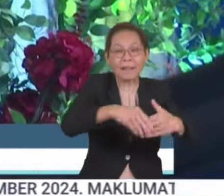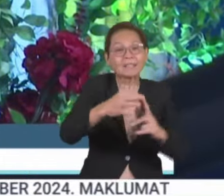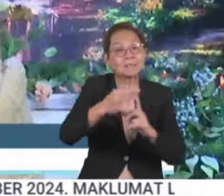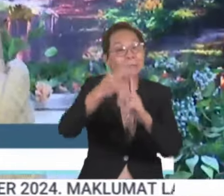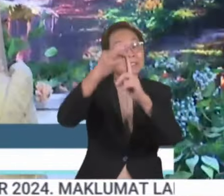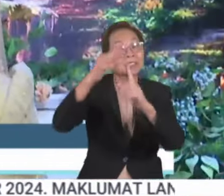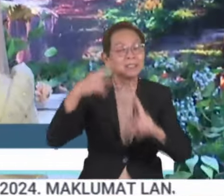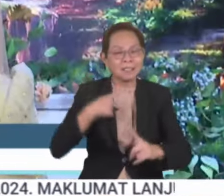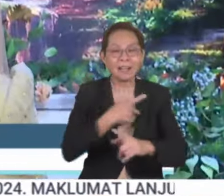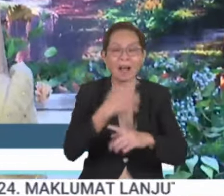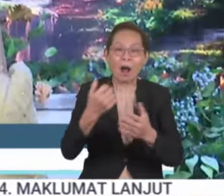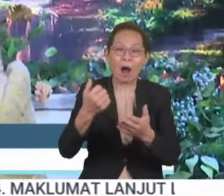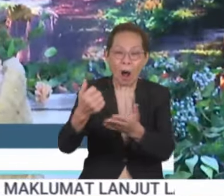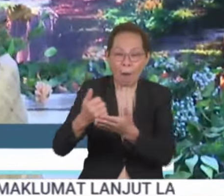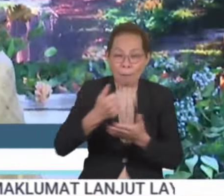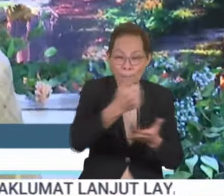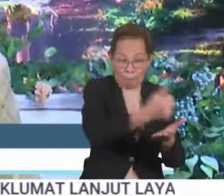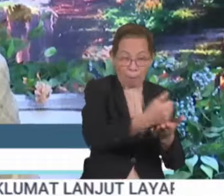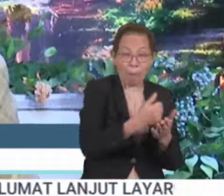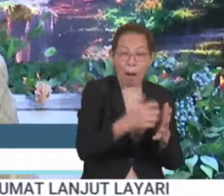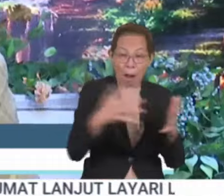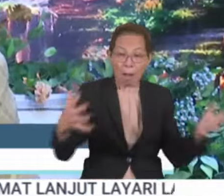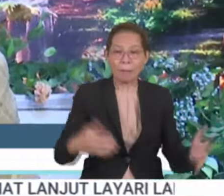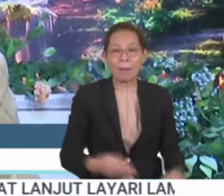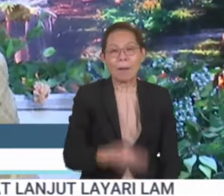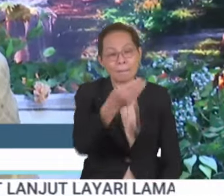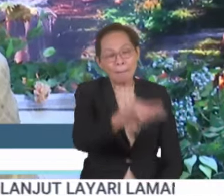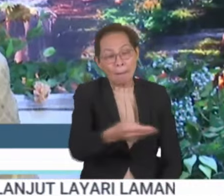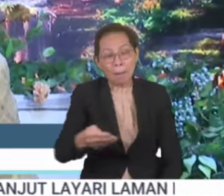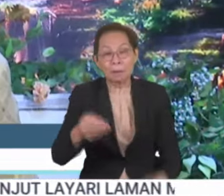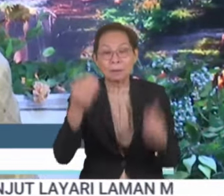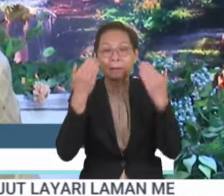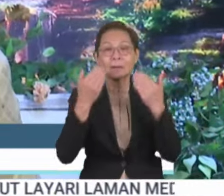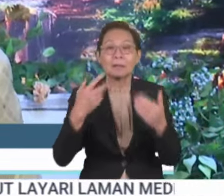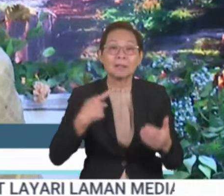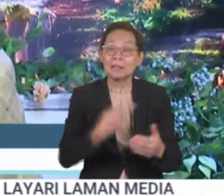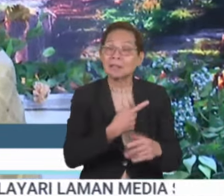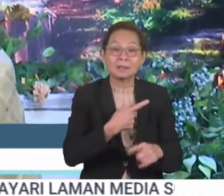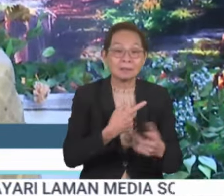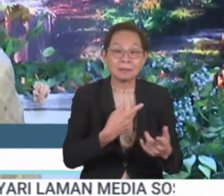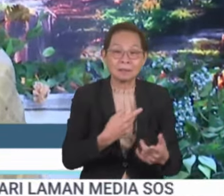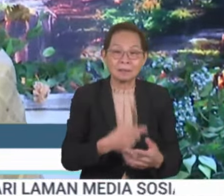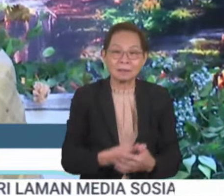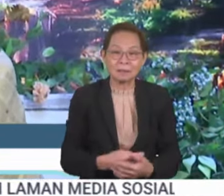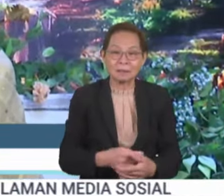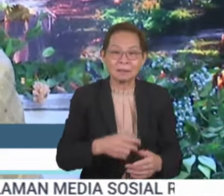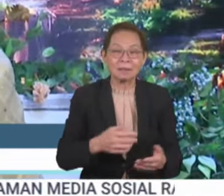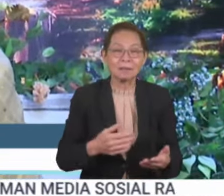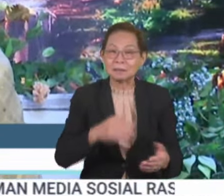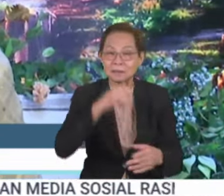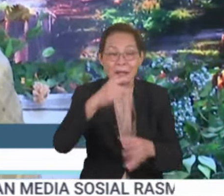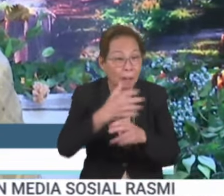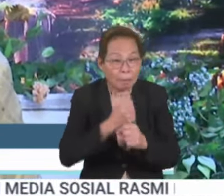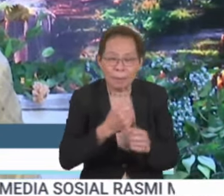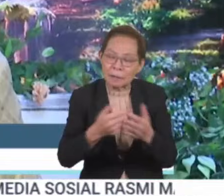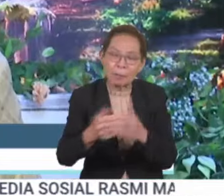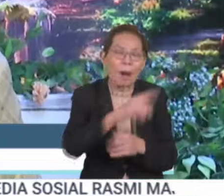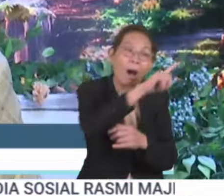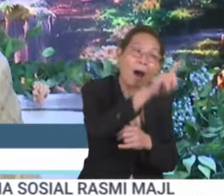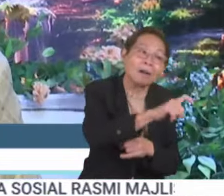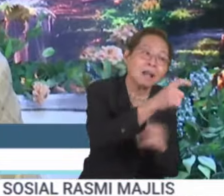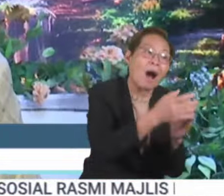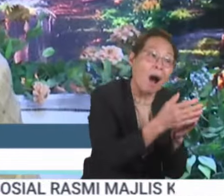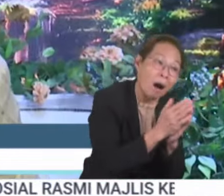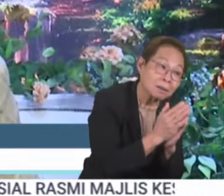I think we get a lot of help kan. Benda-benda yang kita tak dapat pun we always like request and